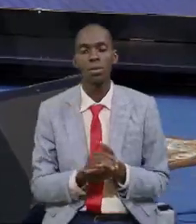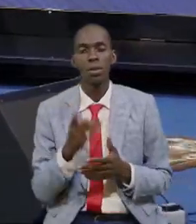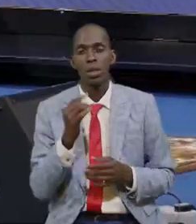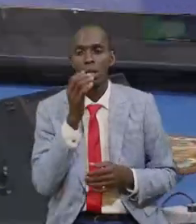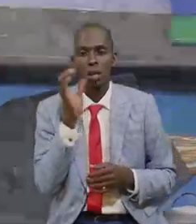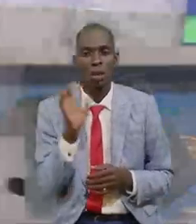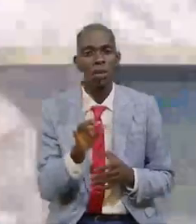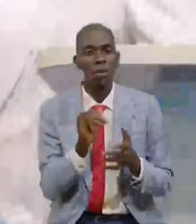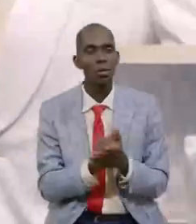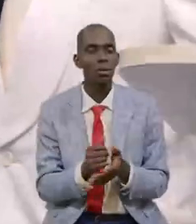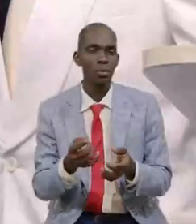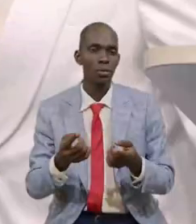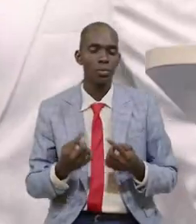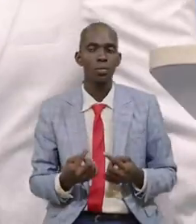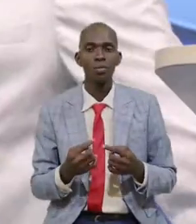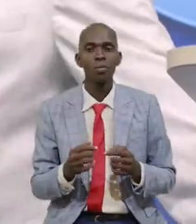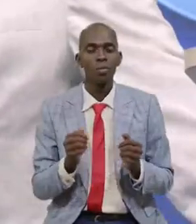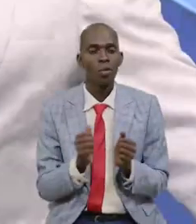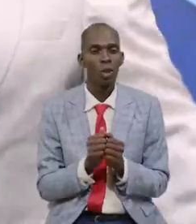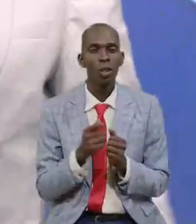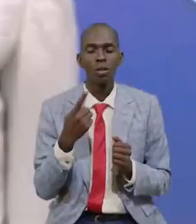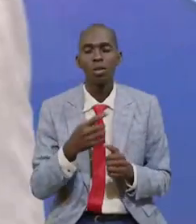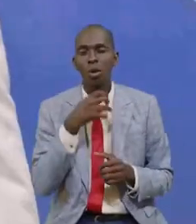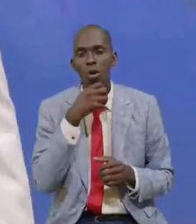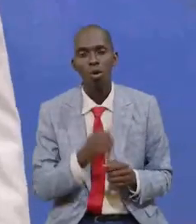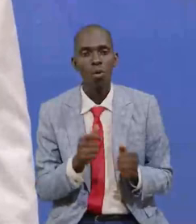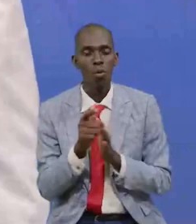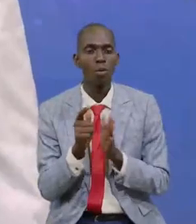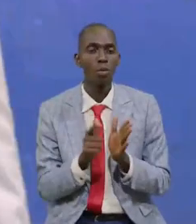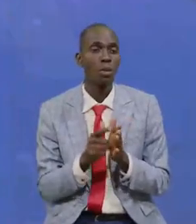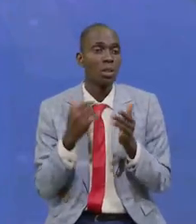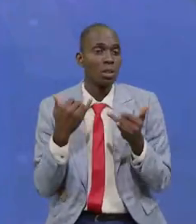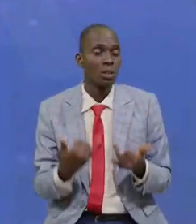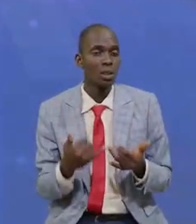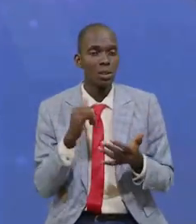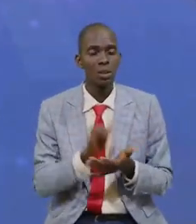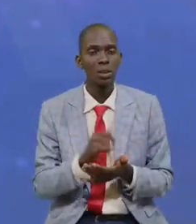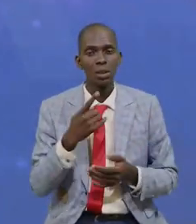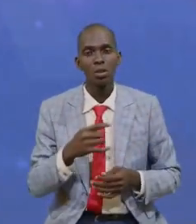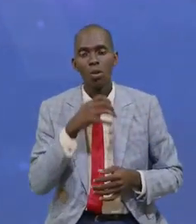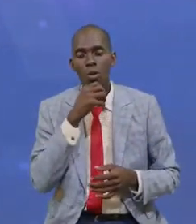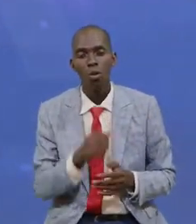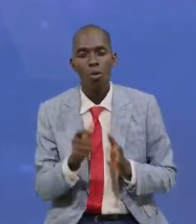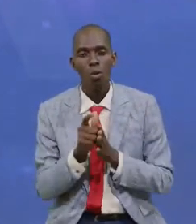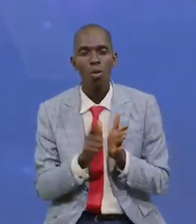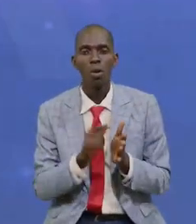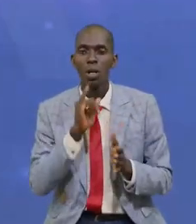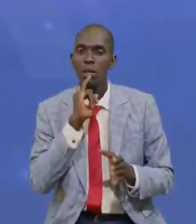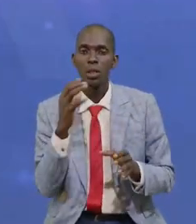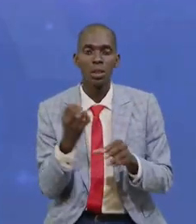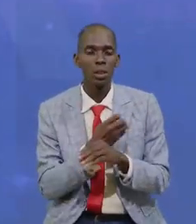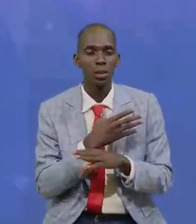la malédiction qui est venue, la malédiction qui accompagne l'ancienne loi, puisque l'ancienne loi est